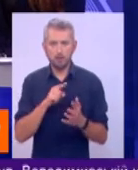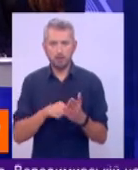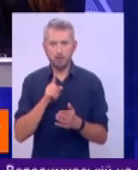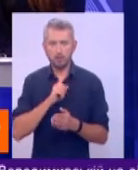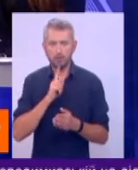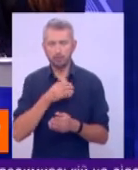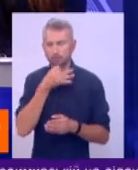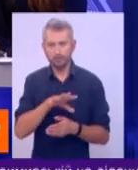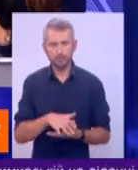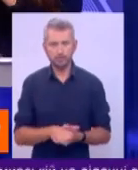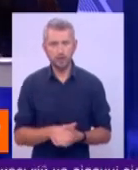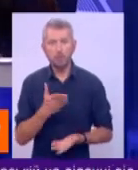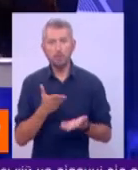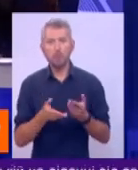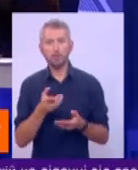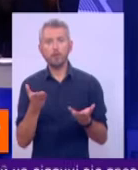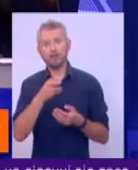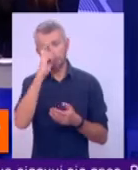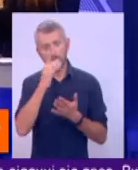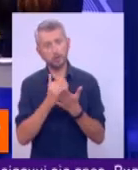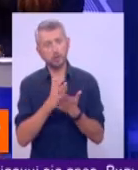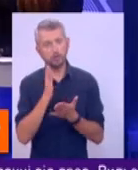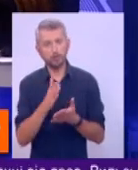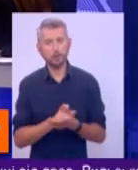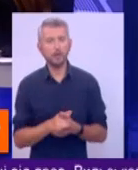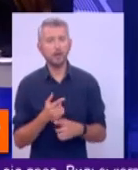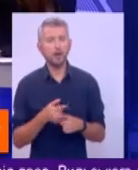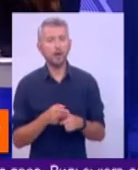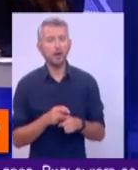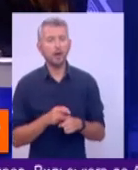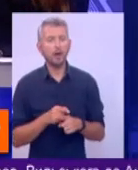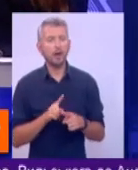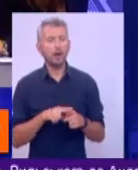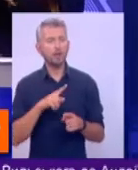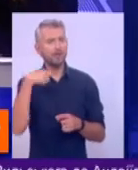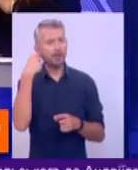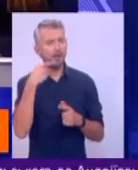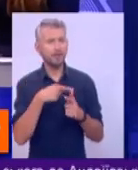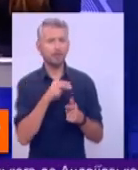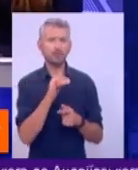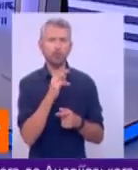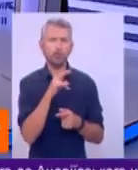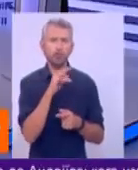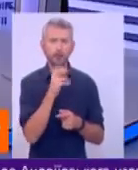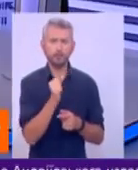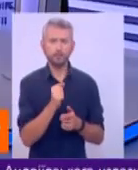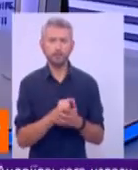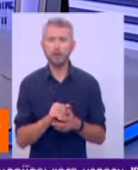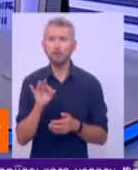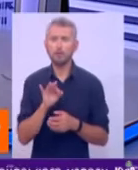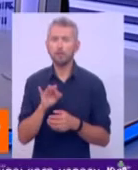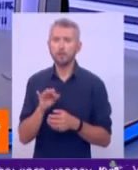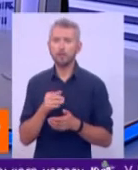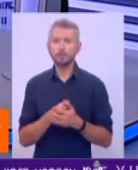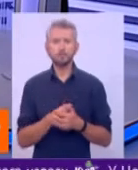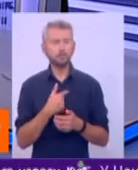що не влаштувало. Можливо, ті державні програми будуть? Зрозуміло. Це Дарниця чи Чоколовка, так? Зірвалися. З приводу комуналок,